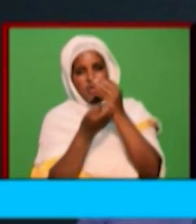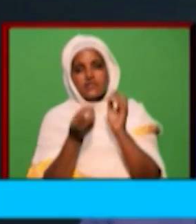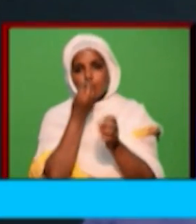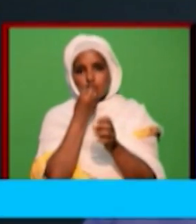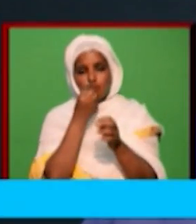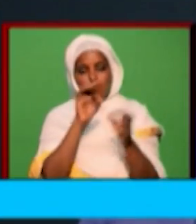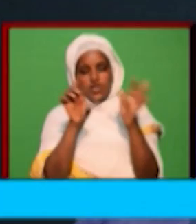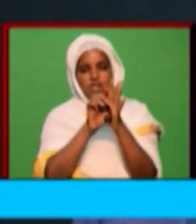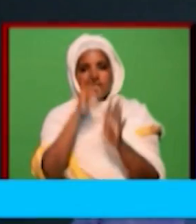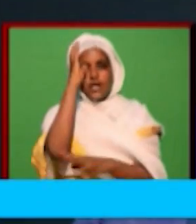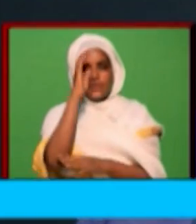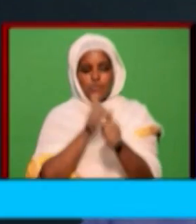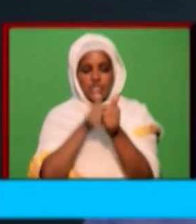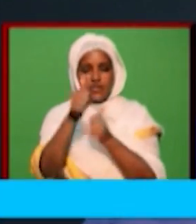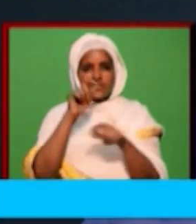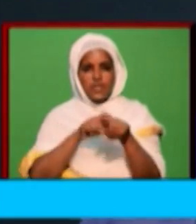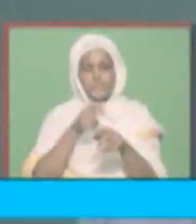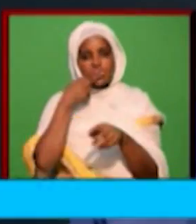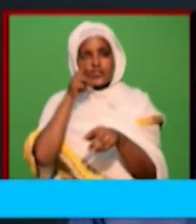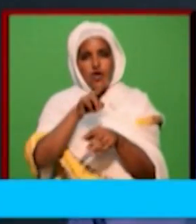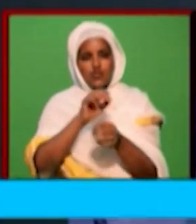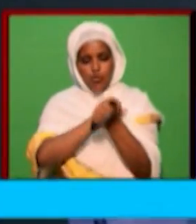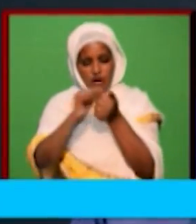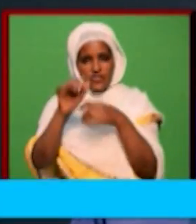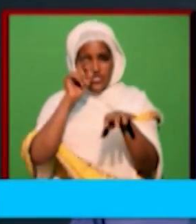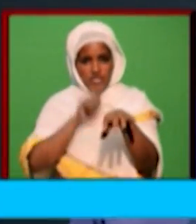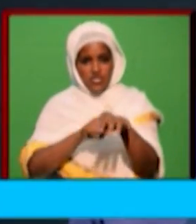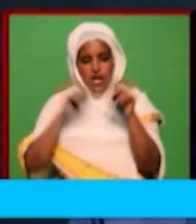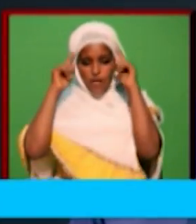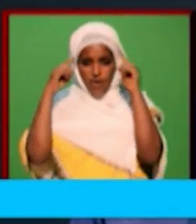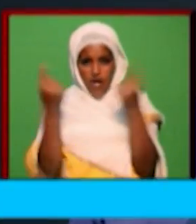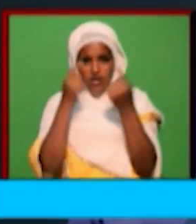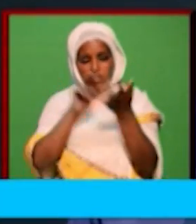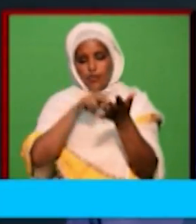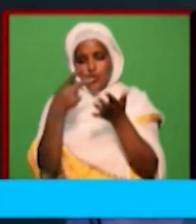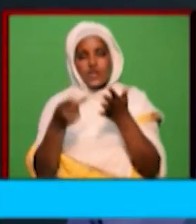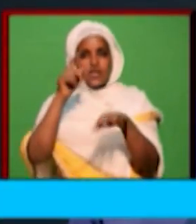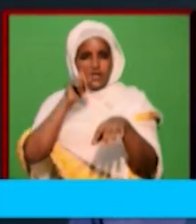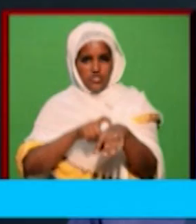ህግ እግዚአብሔርን በተላለፈ ጊዜ ትእዛዙን ባፈረሰ ጊዜ በኃጢአት በወደቀ ጊዜ